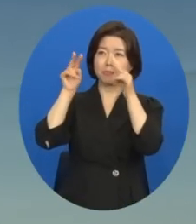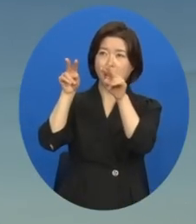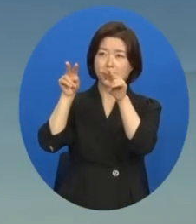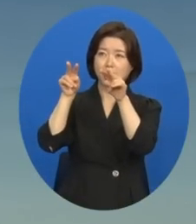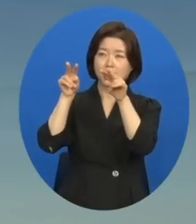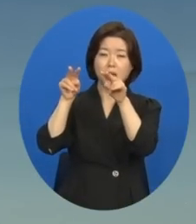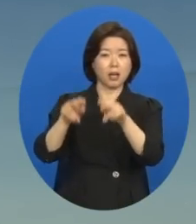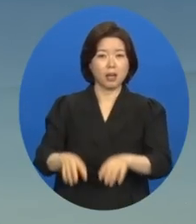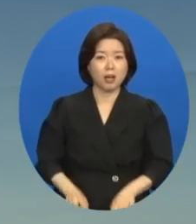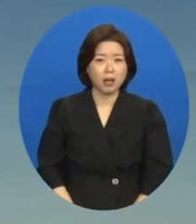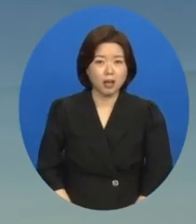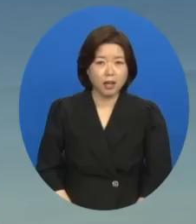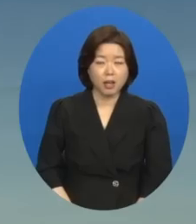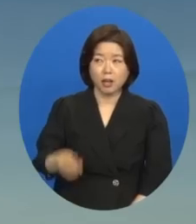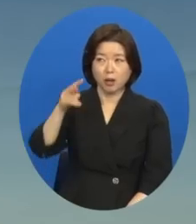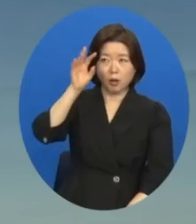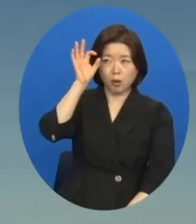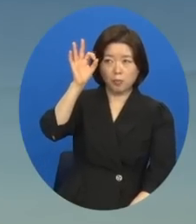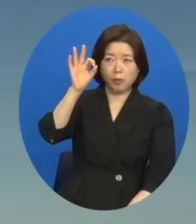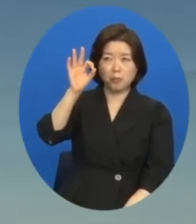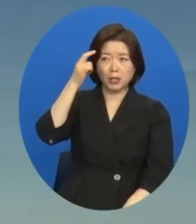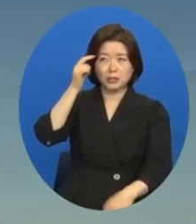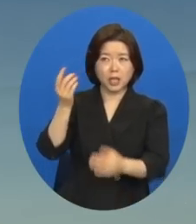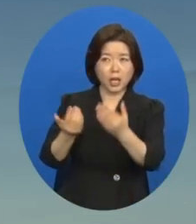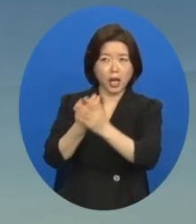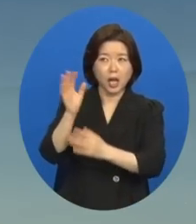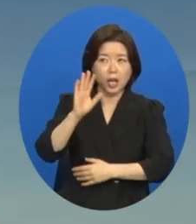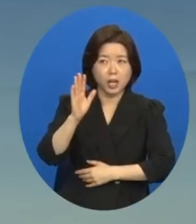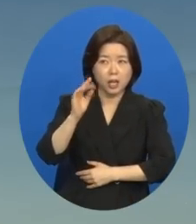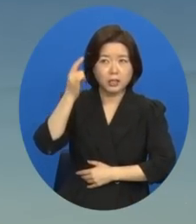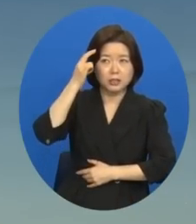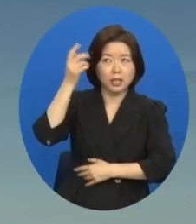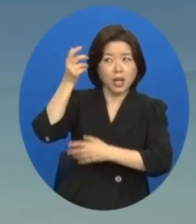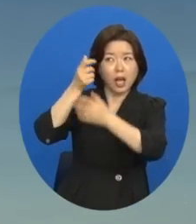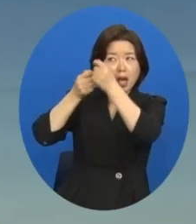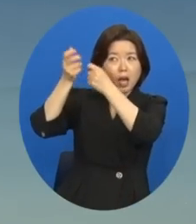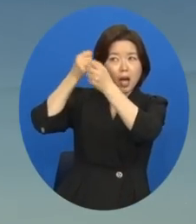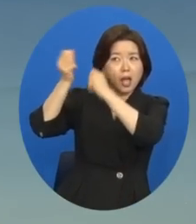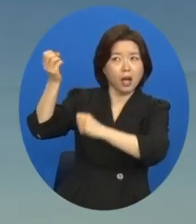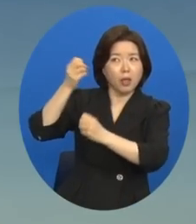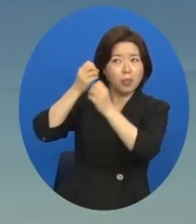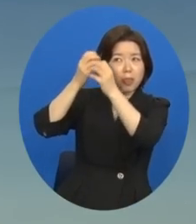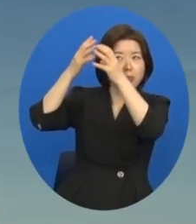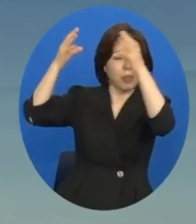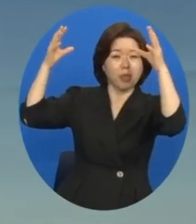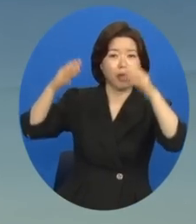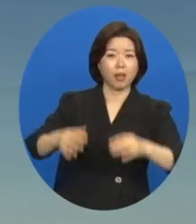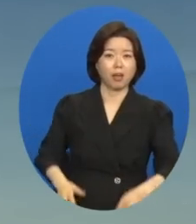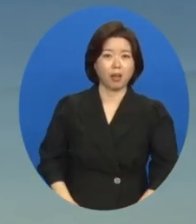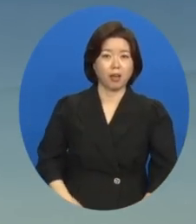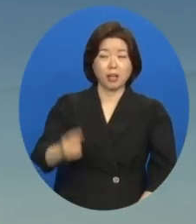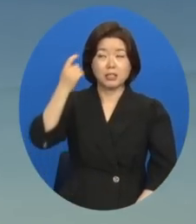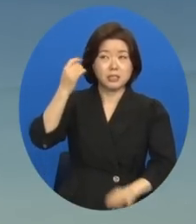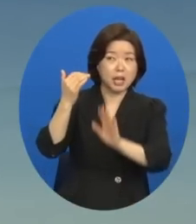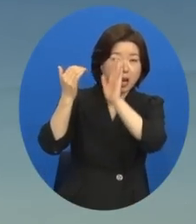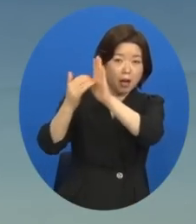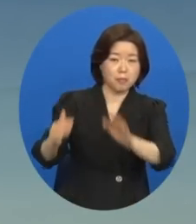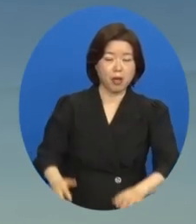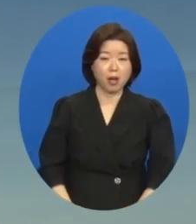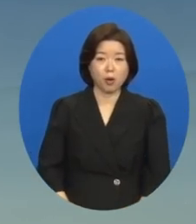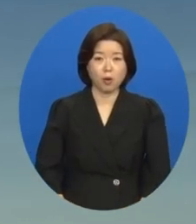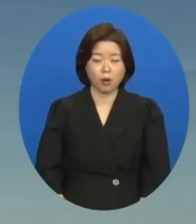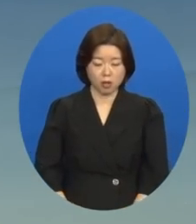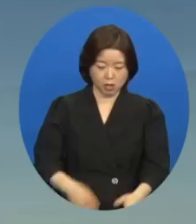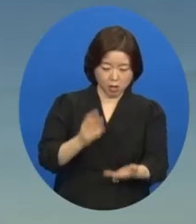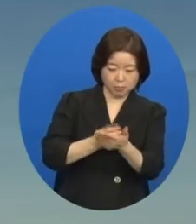하얀 벽만 보면 안 생각날 것 같은데 또 생각을 타고 들어옵니다. 그러니 생각이 못 들어오게 하려고 어떻게 해요? 법문을